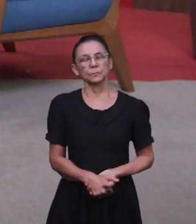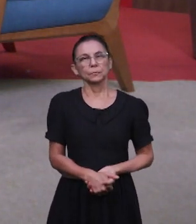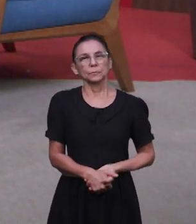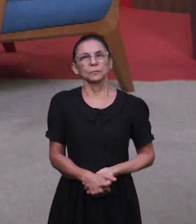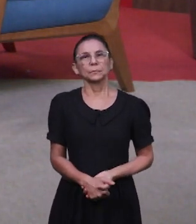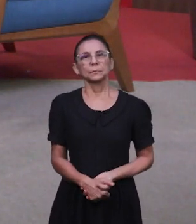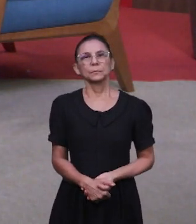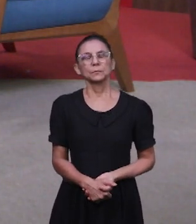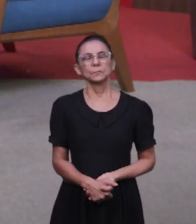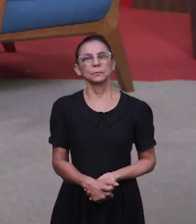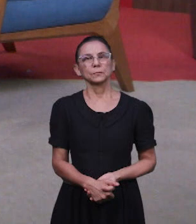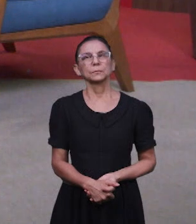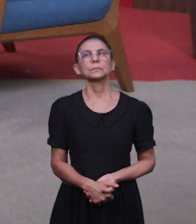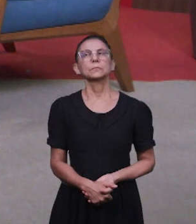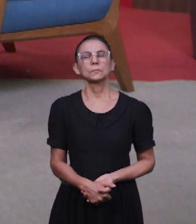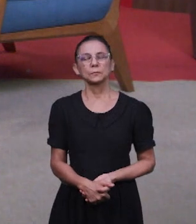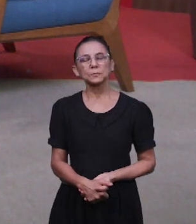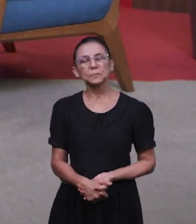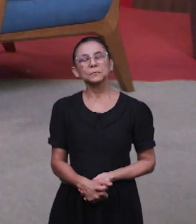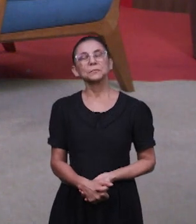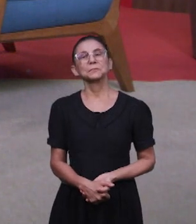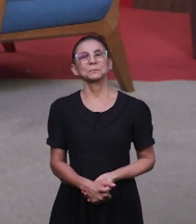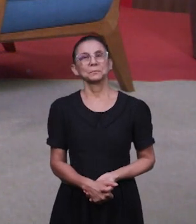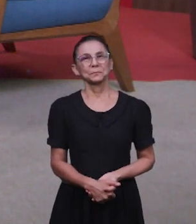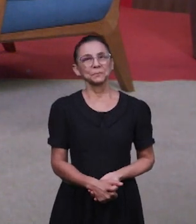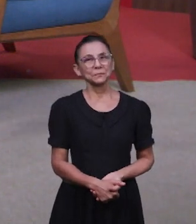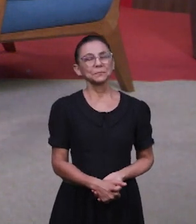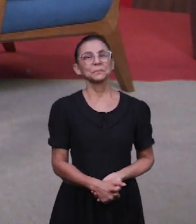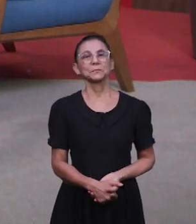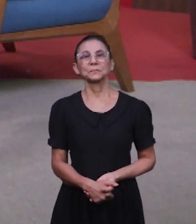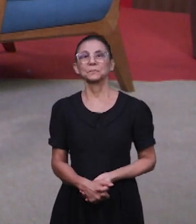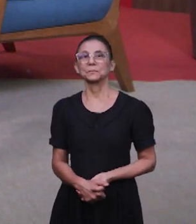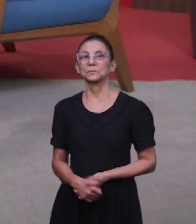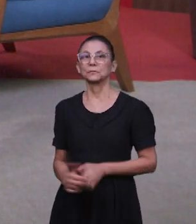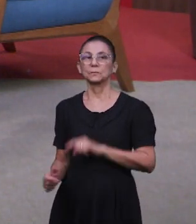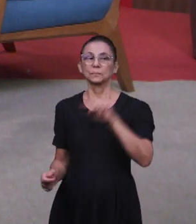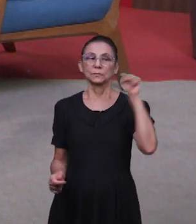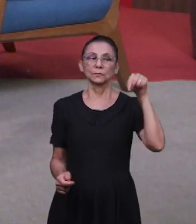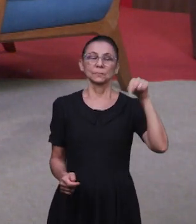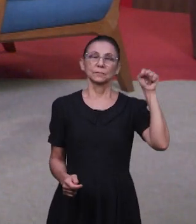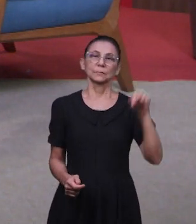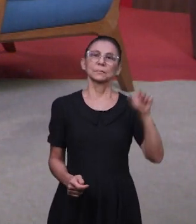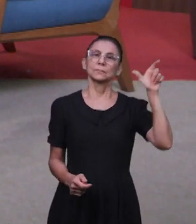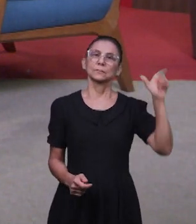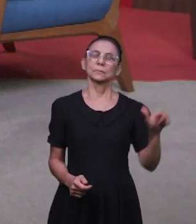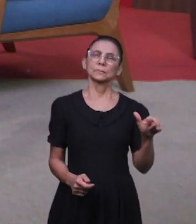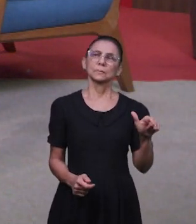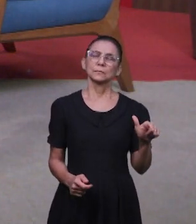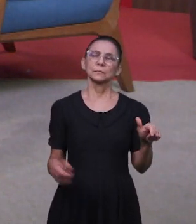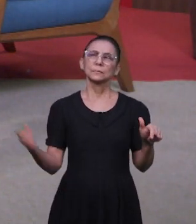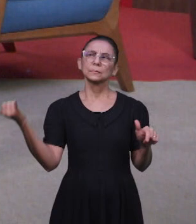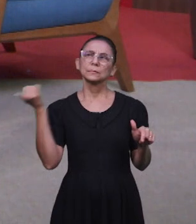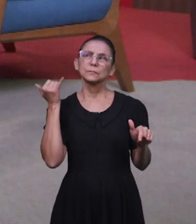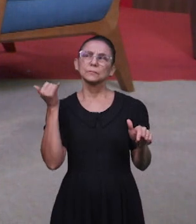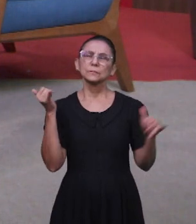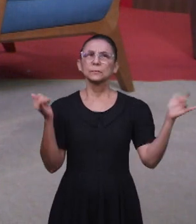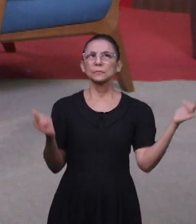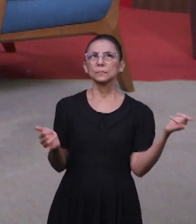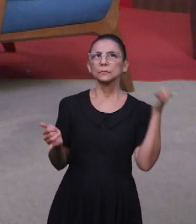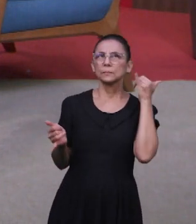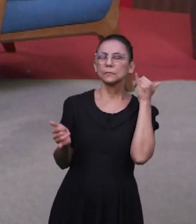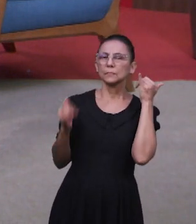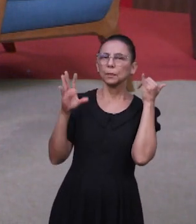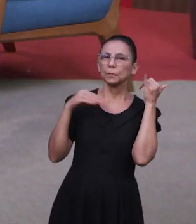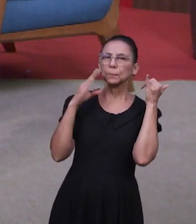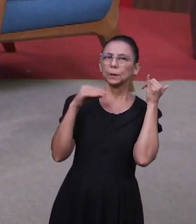0800 707 376. De l'autre côté de la ligne, quelqu'un va vous répondre, va transmettre une parole de